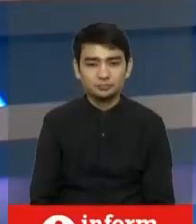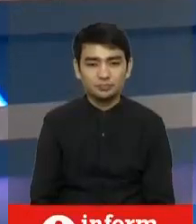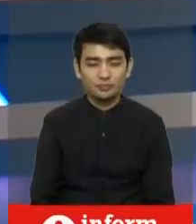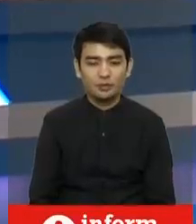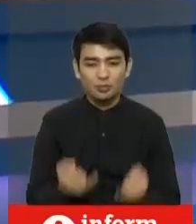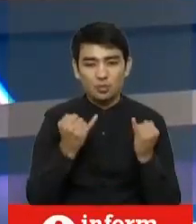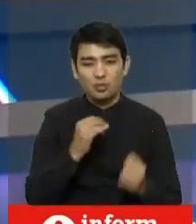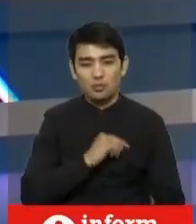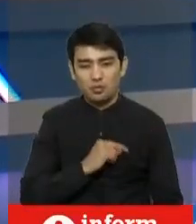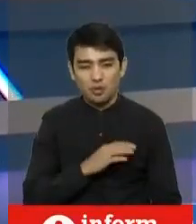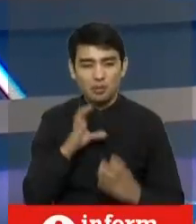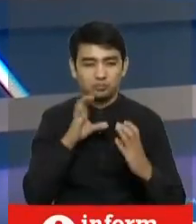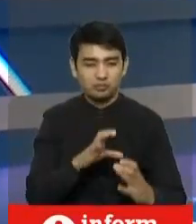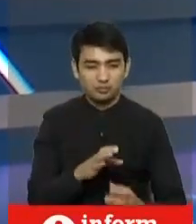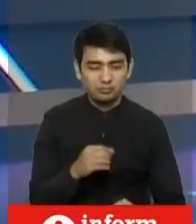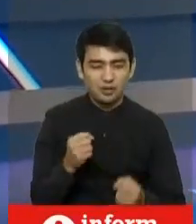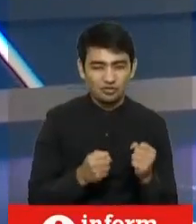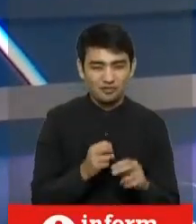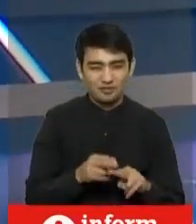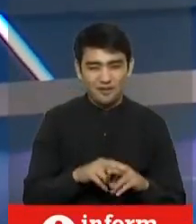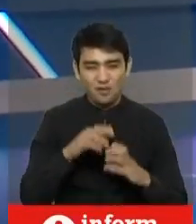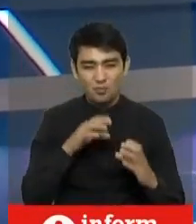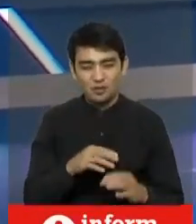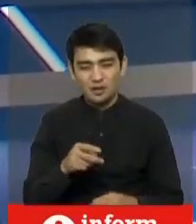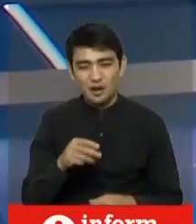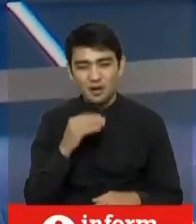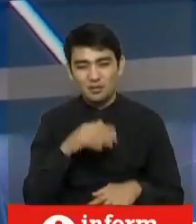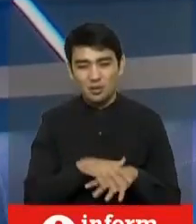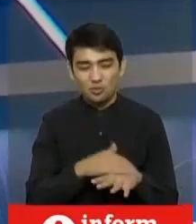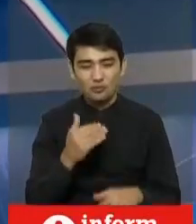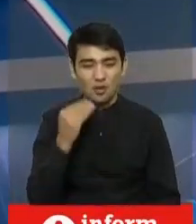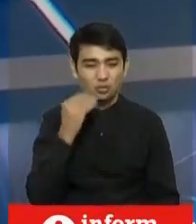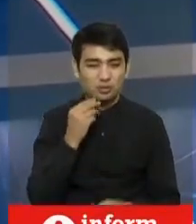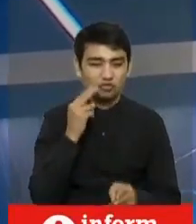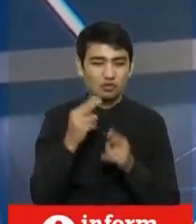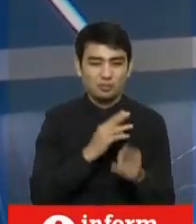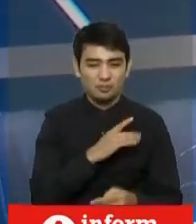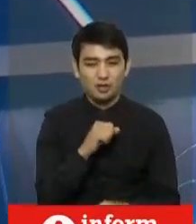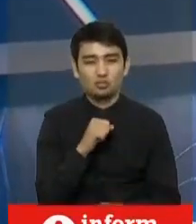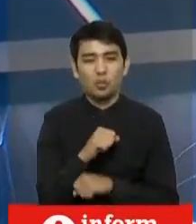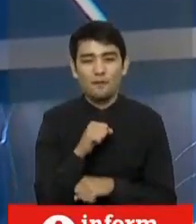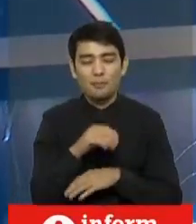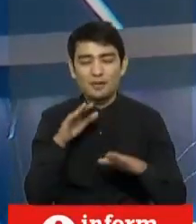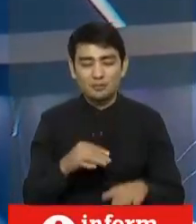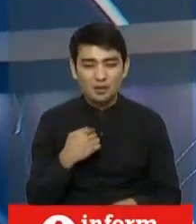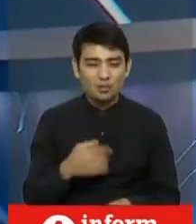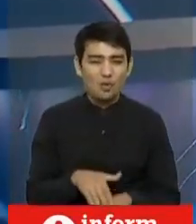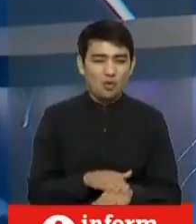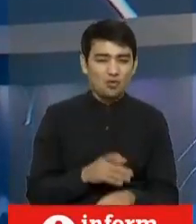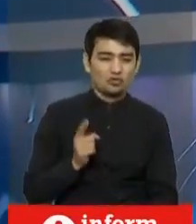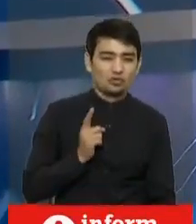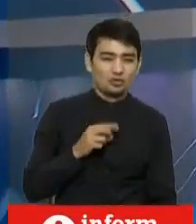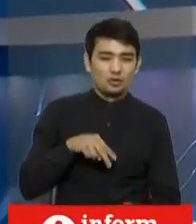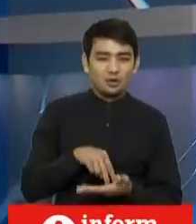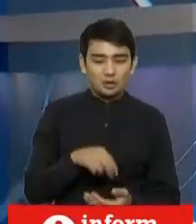На плохую работу общественного транспорта жалуются жители Актобе. По словам горожан, на остановках им очень долго приходится ждать